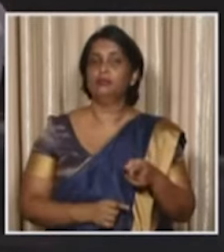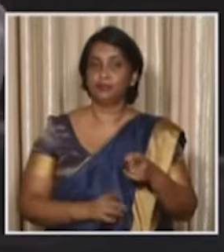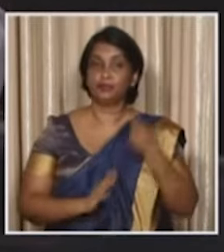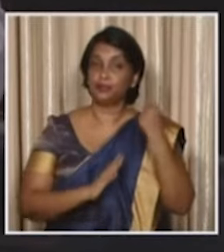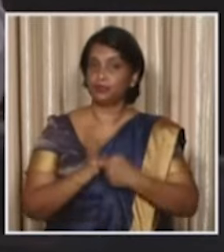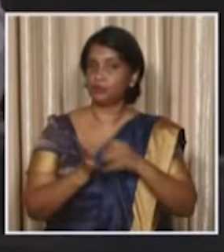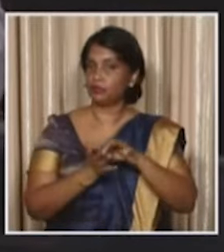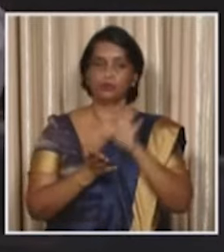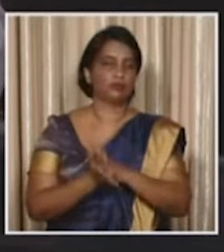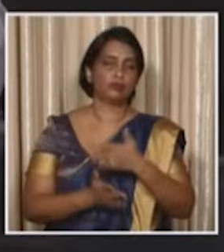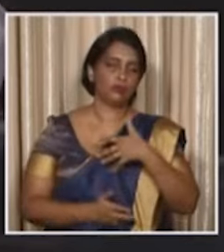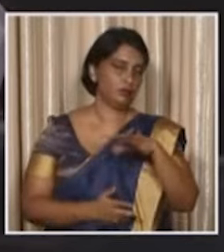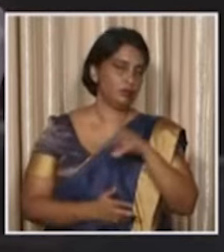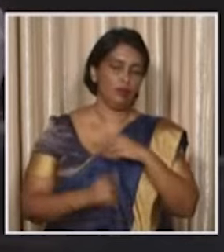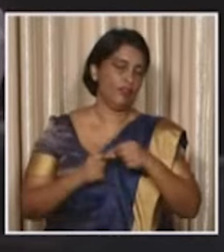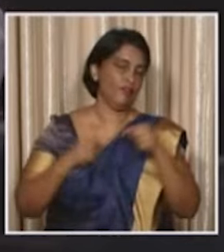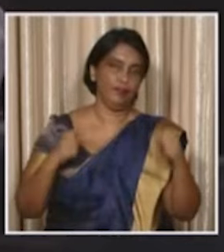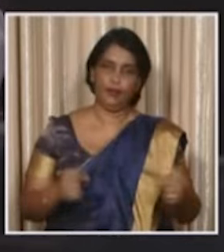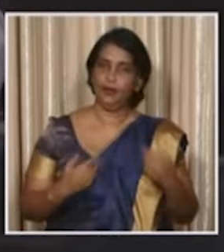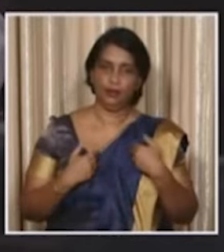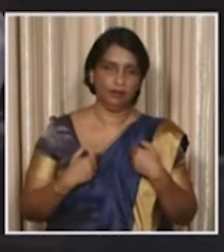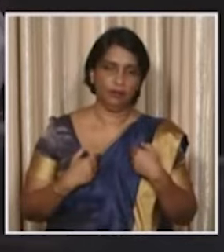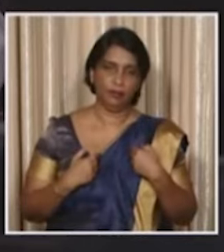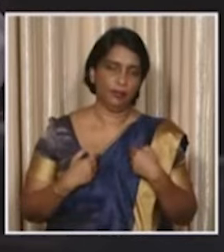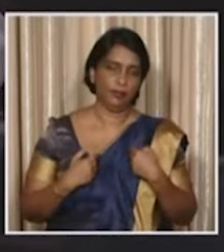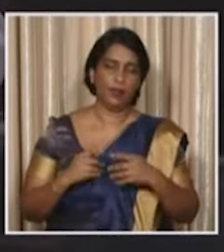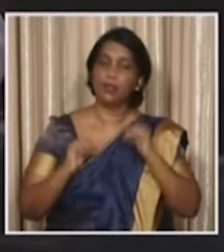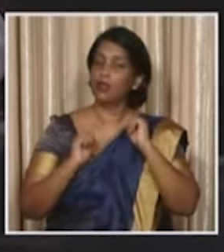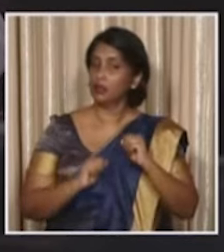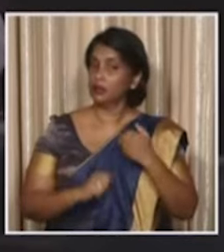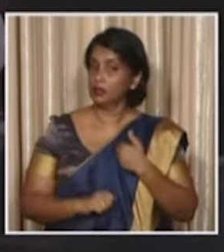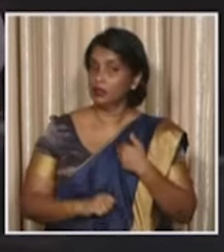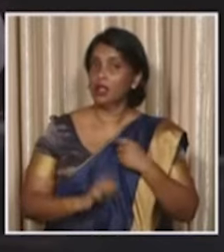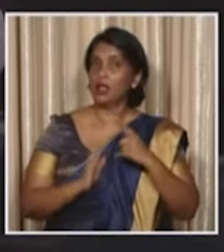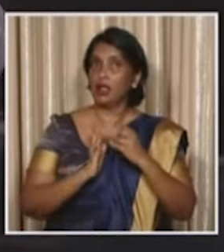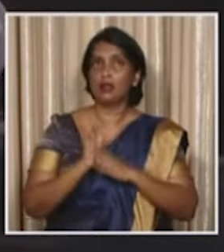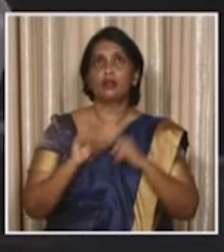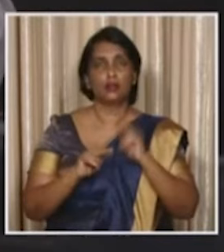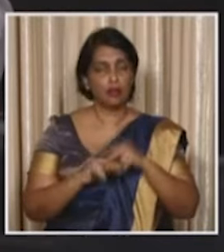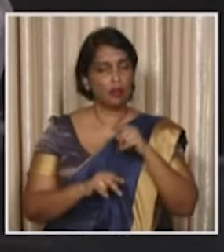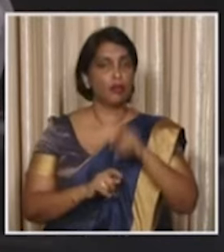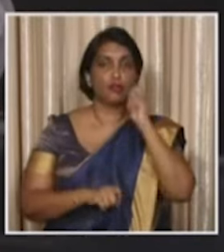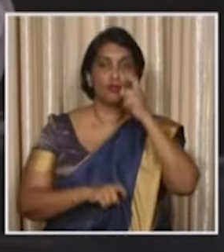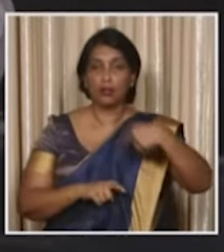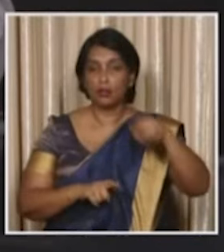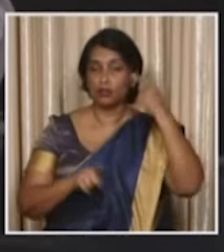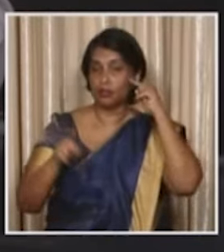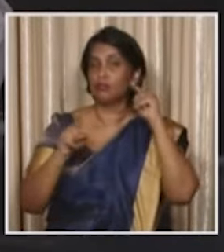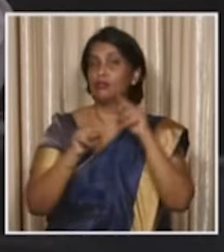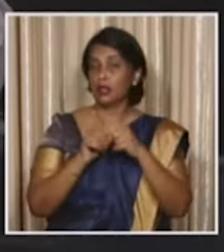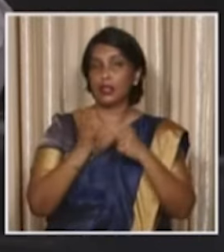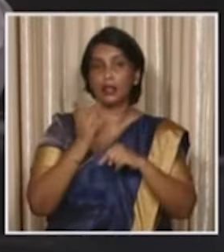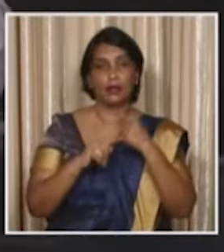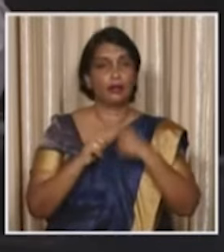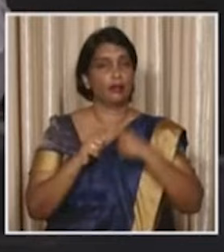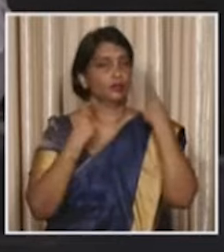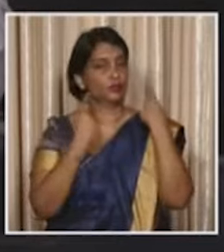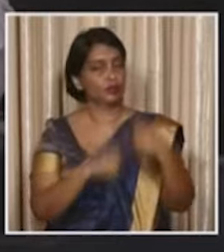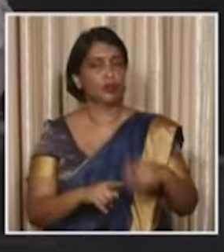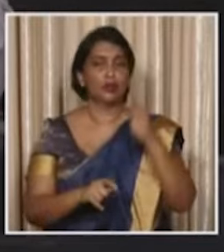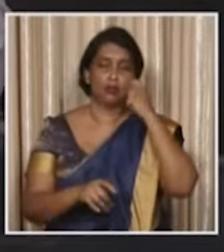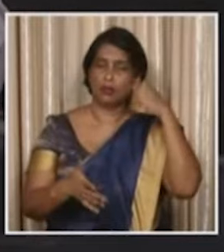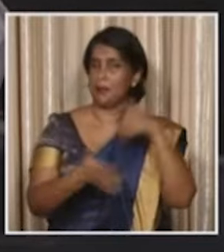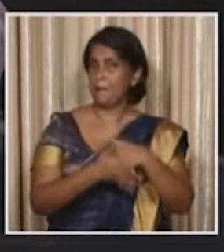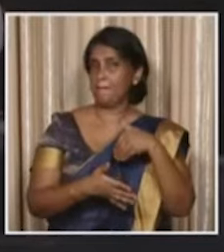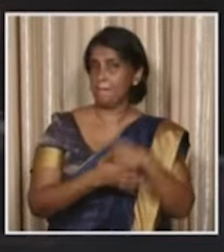නීතියක් කරනවට අපි එකඟ නැහැ, අපි ඒකට විරුද්ධයි. මොකද IMF එකෙන් ජනතාව මත බදු ගැහුවා, ජනතාව